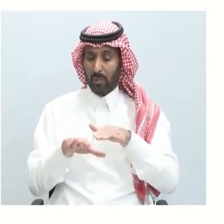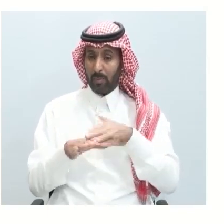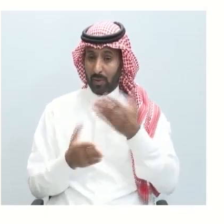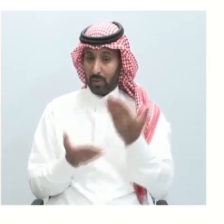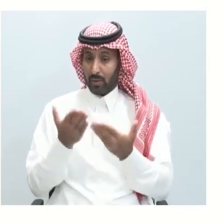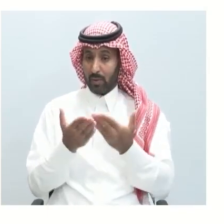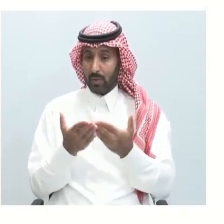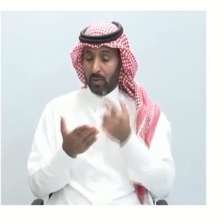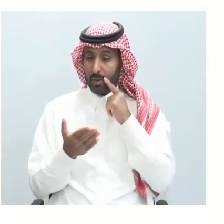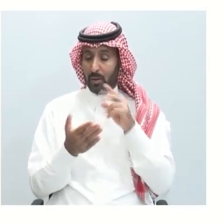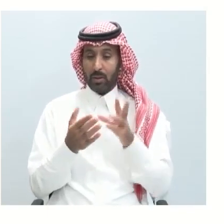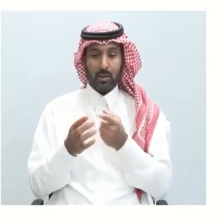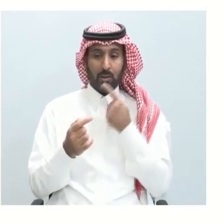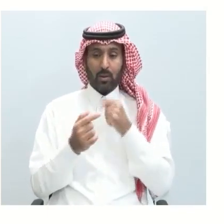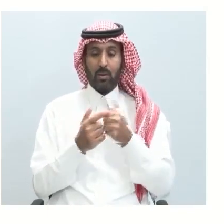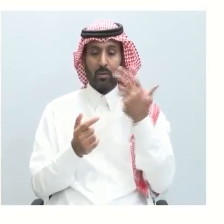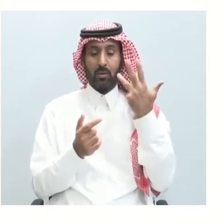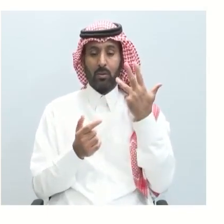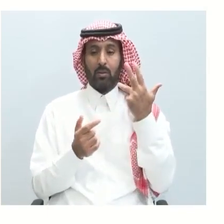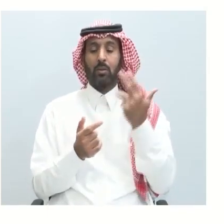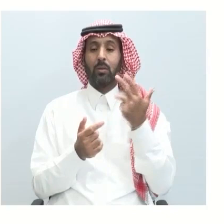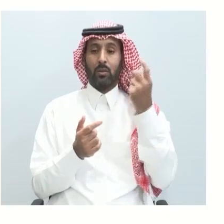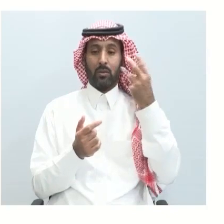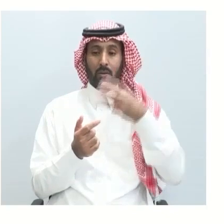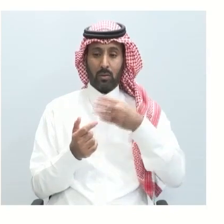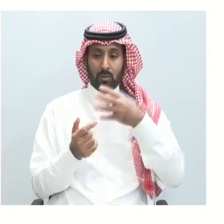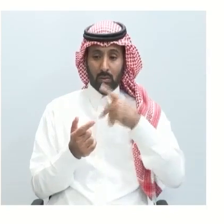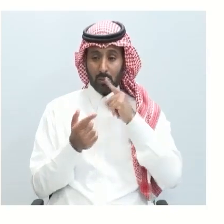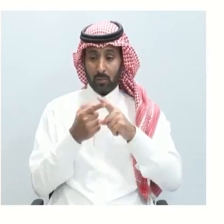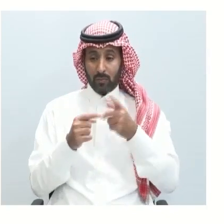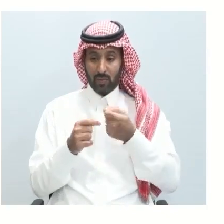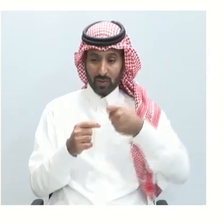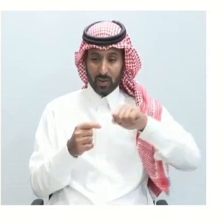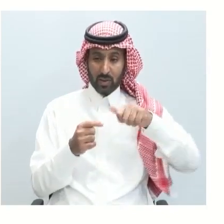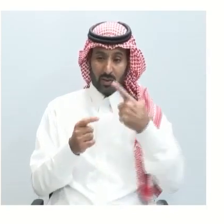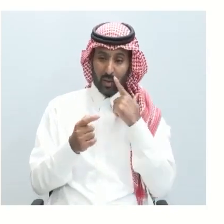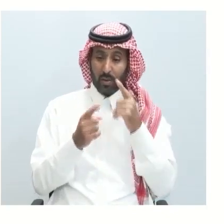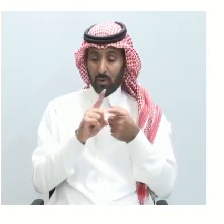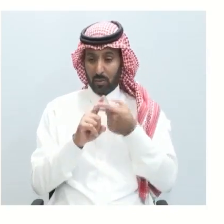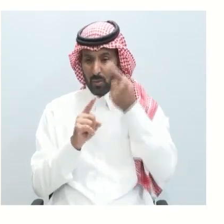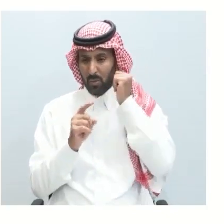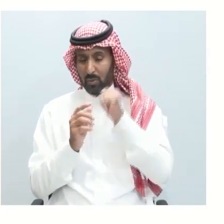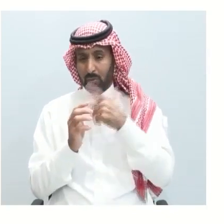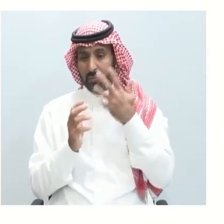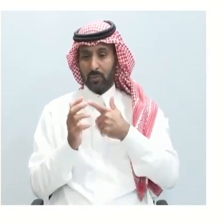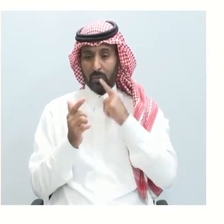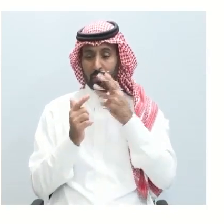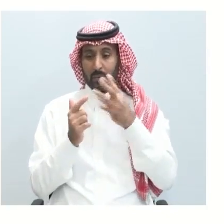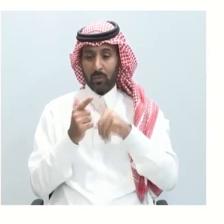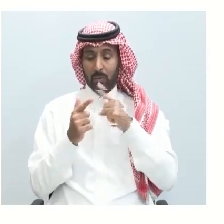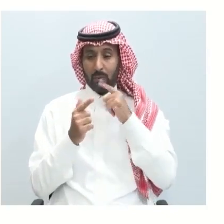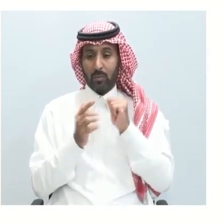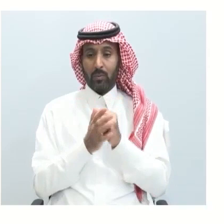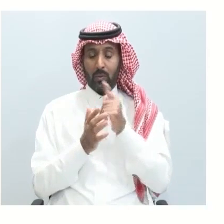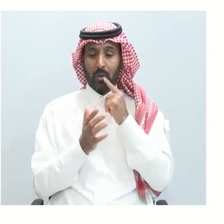واوضح انه يساوي 49.7 عند درجه حراره 131 كالفن ولاحظ ان القيمه 900